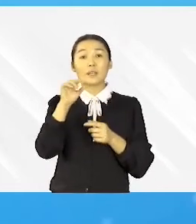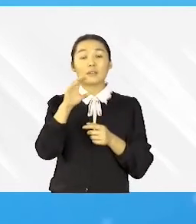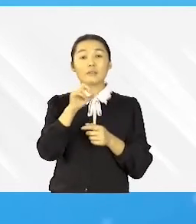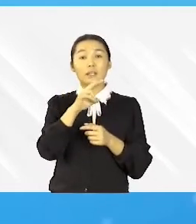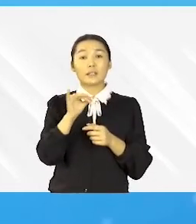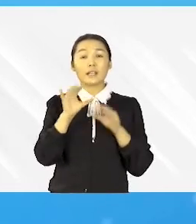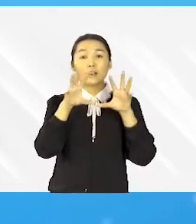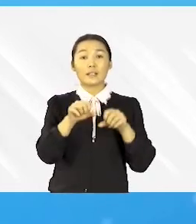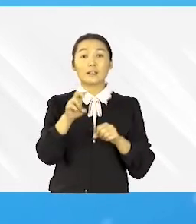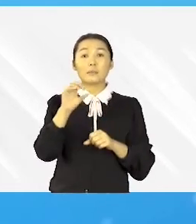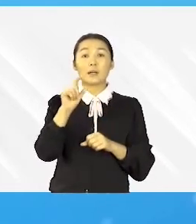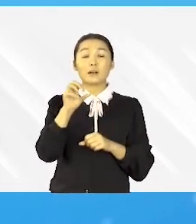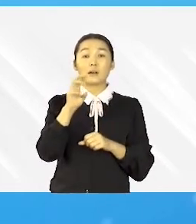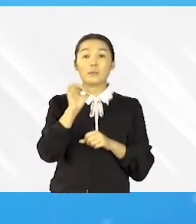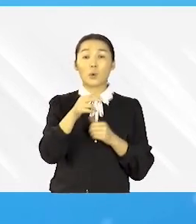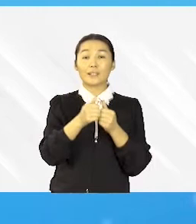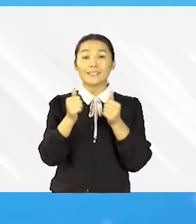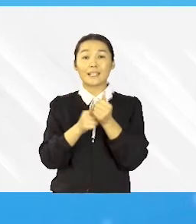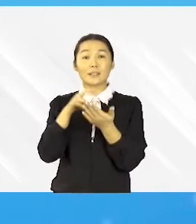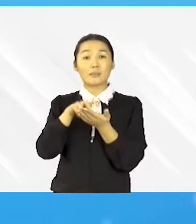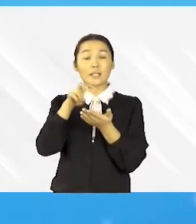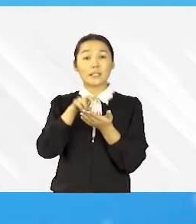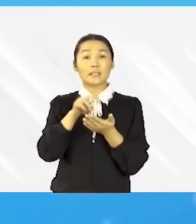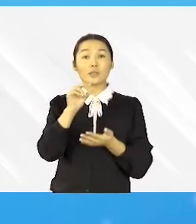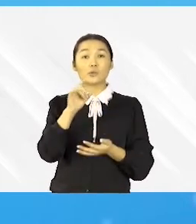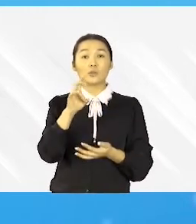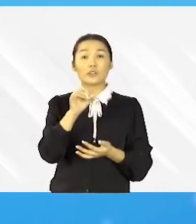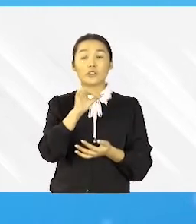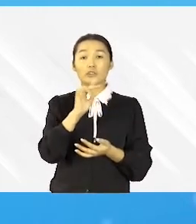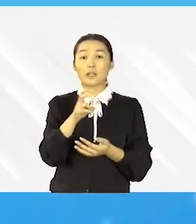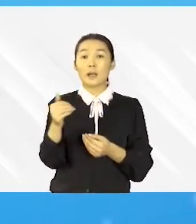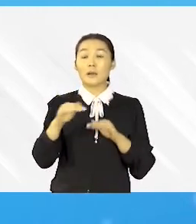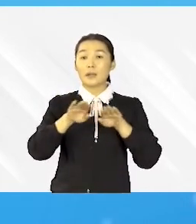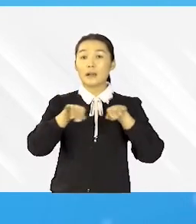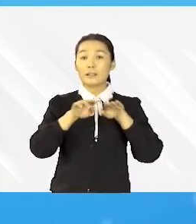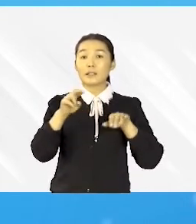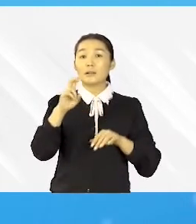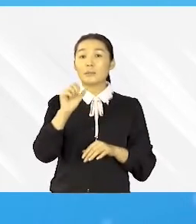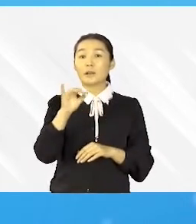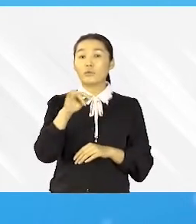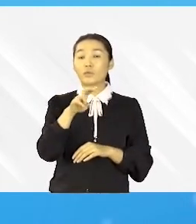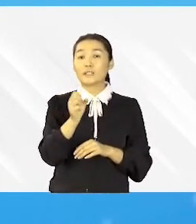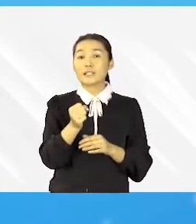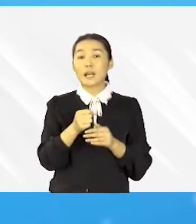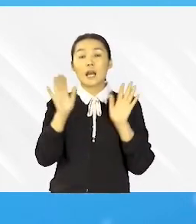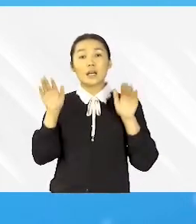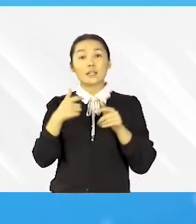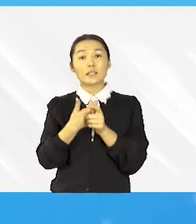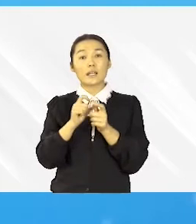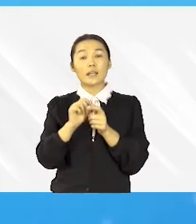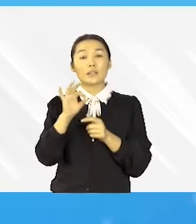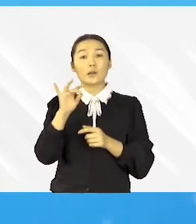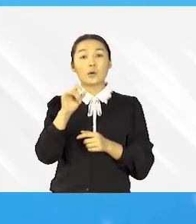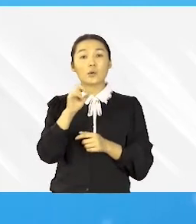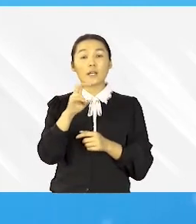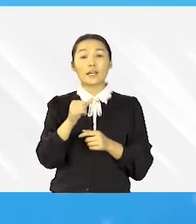богомола, задние прыгательные – кузнечика, задние плавательные – плавунца. Крылья – это органы